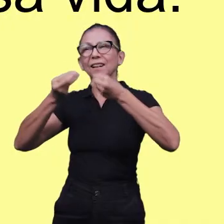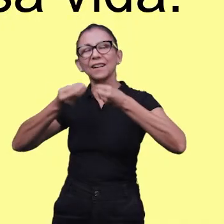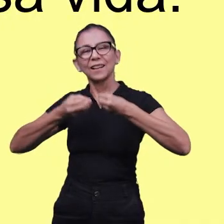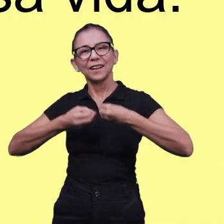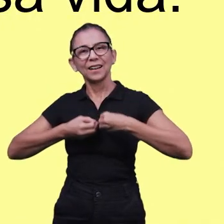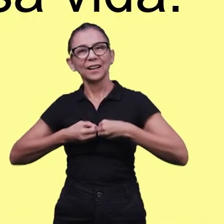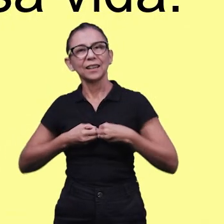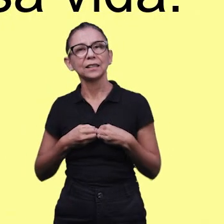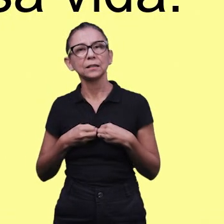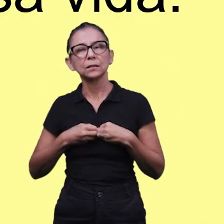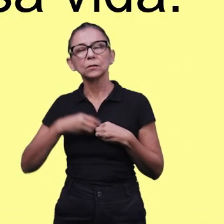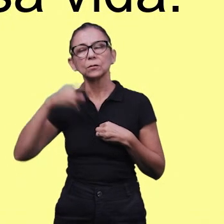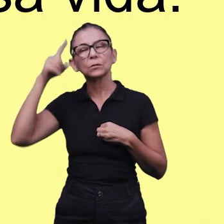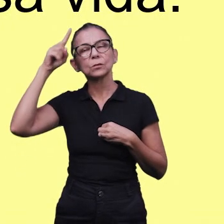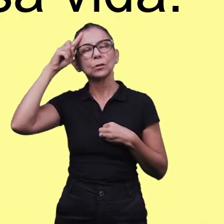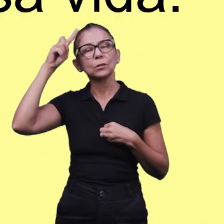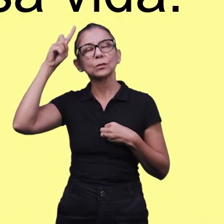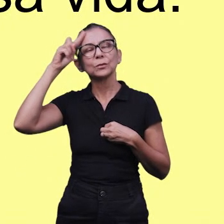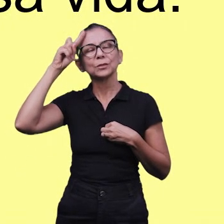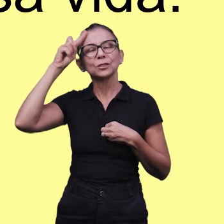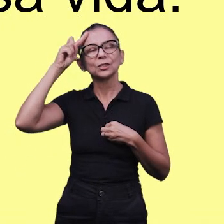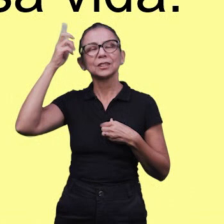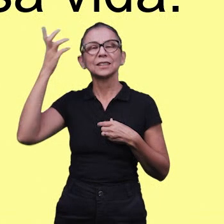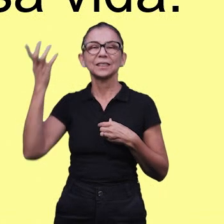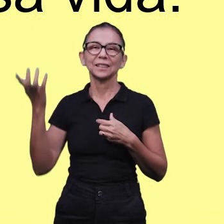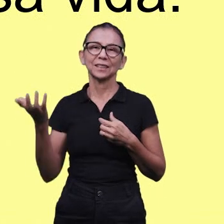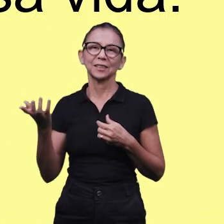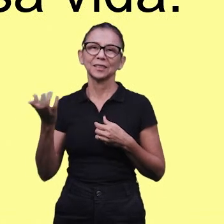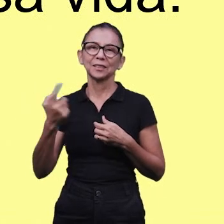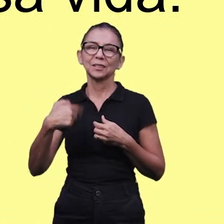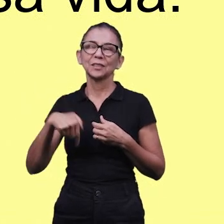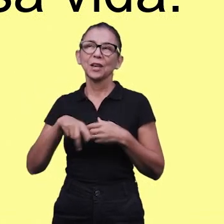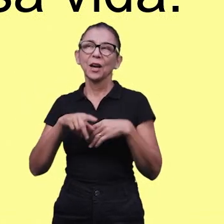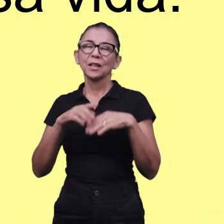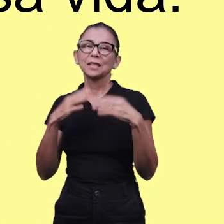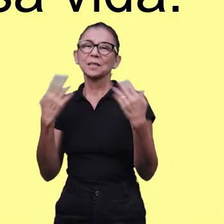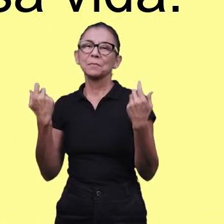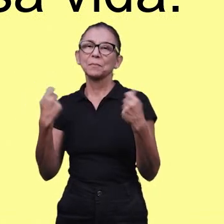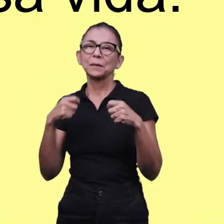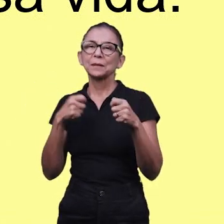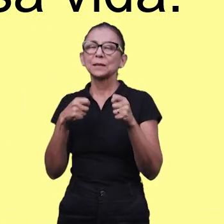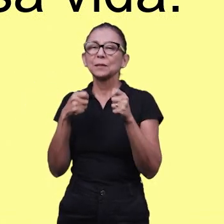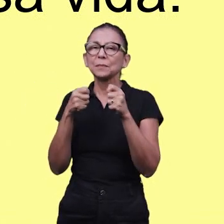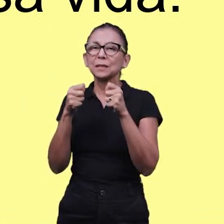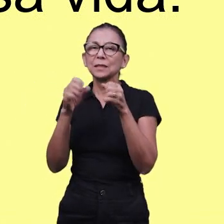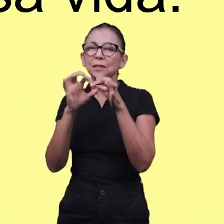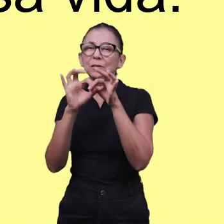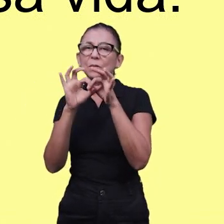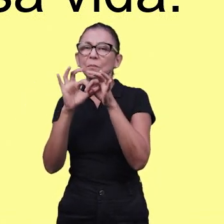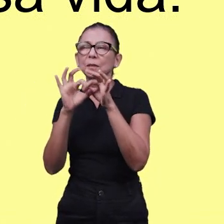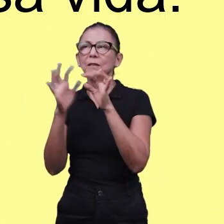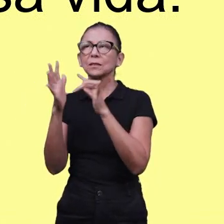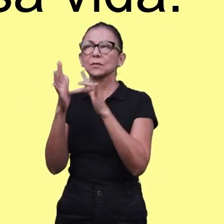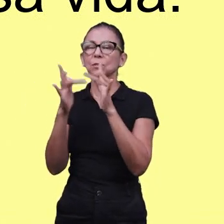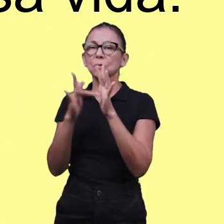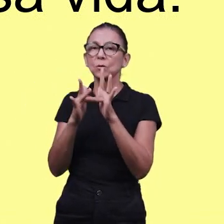nous devons aller jusqu'à cette fontaine qui est le Seigneur Jésus. Et plus nous cherchons le